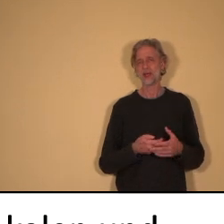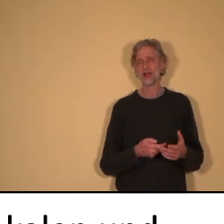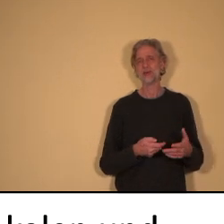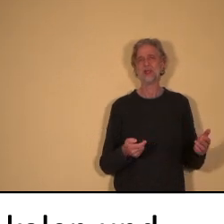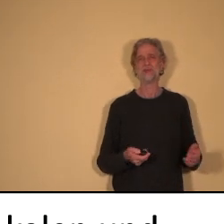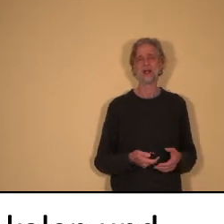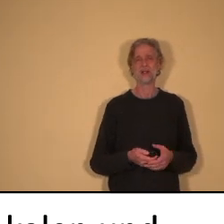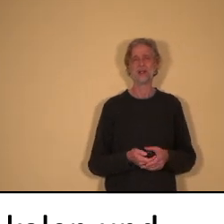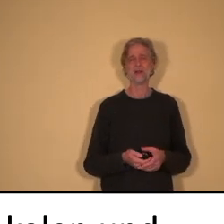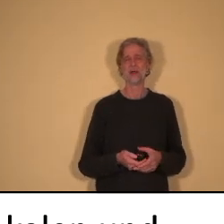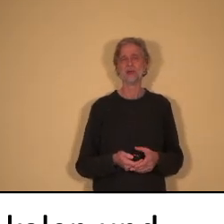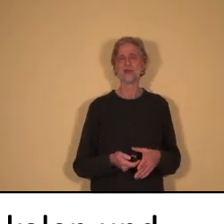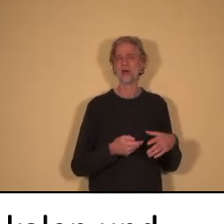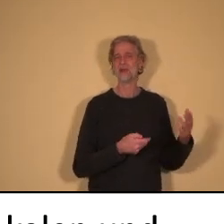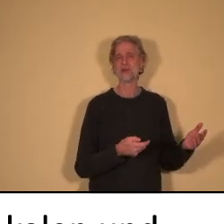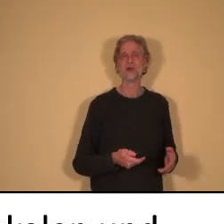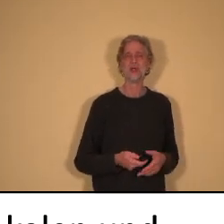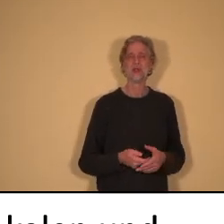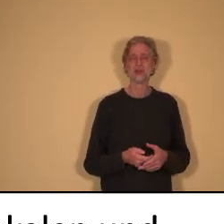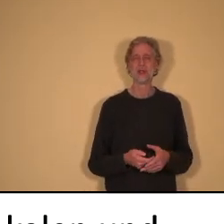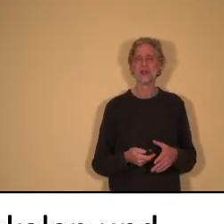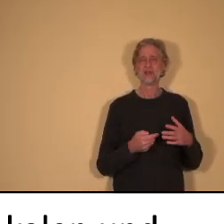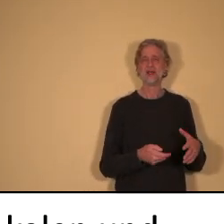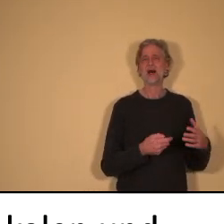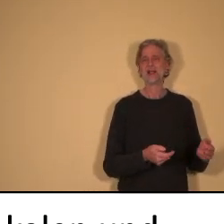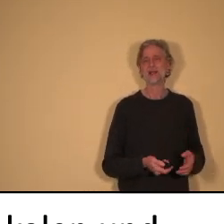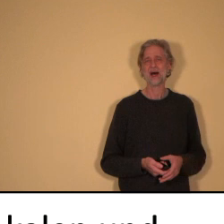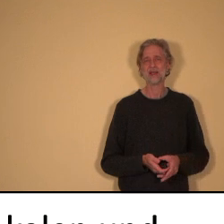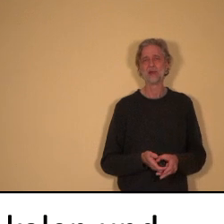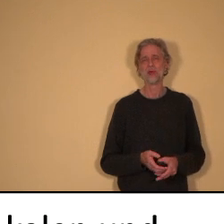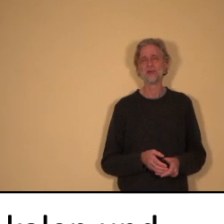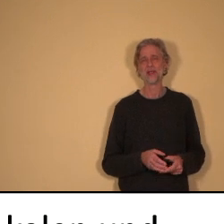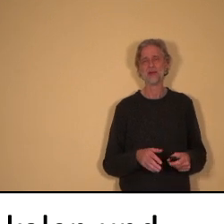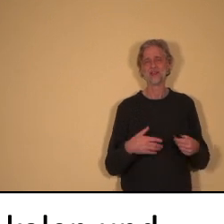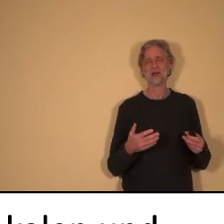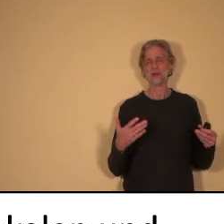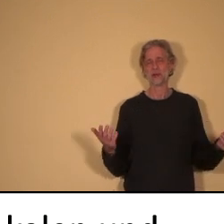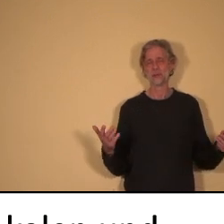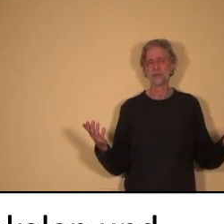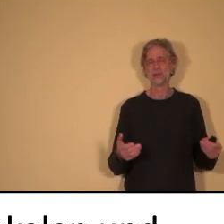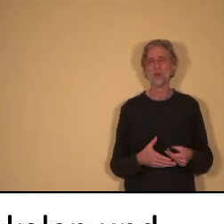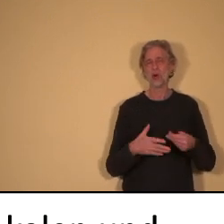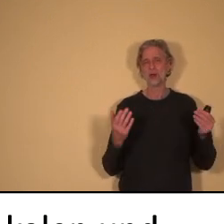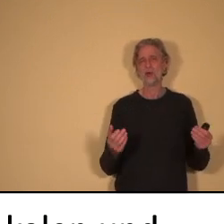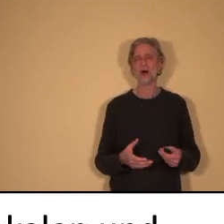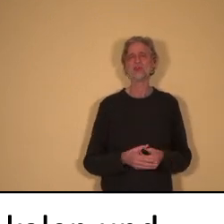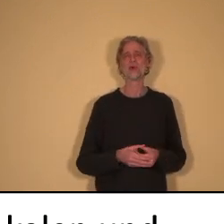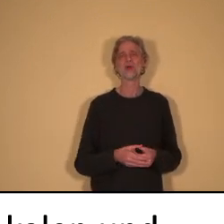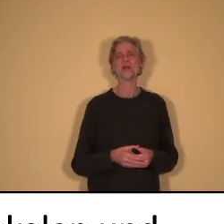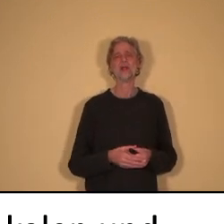auf die Artenvielfalt hier bei uns. Ja, wenn also solche sehr artenreichen Oberflächengewässer und Moore